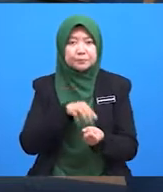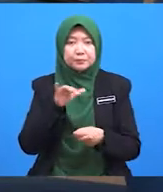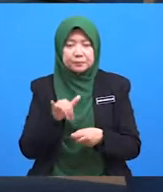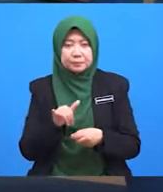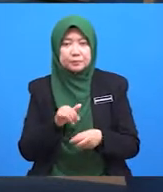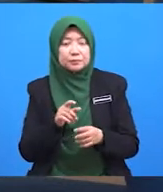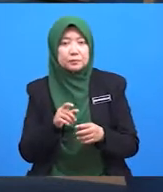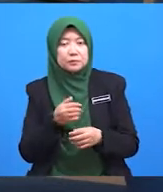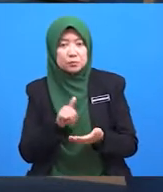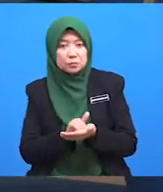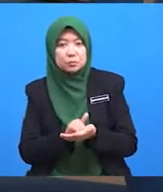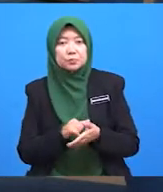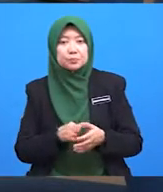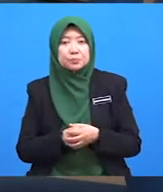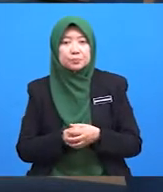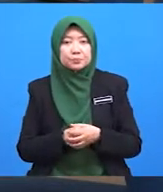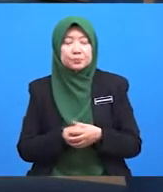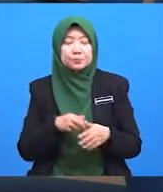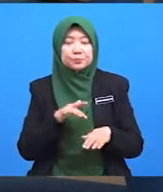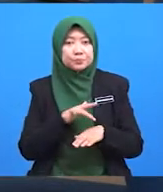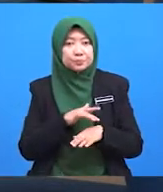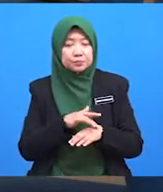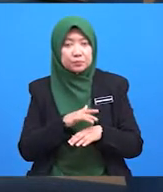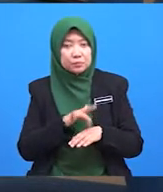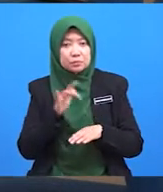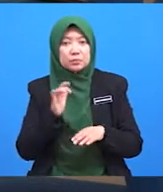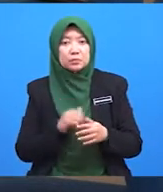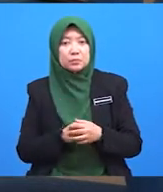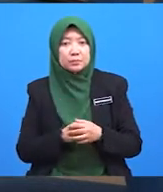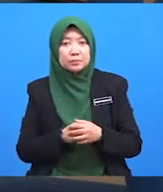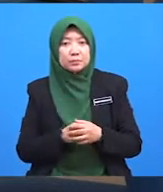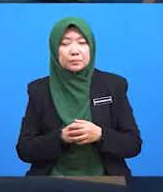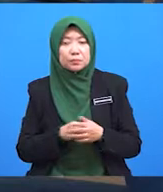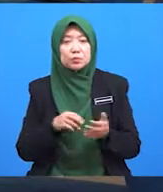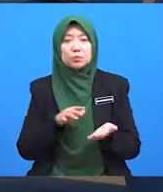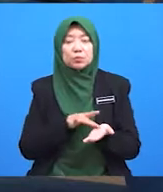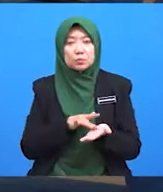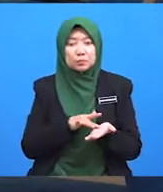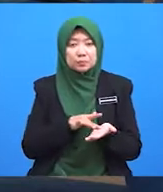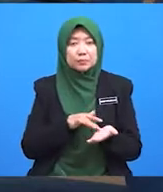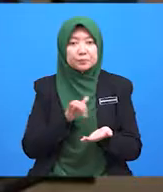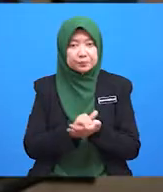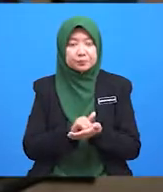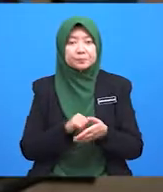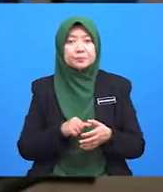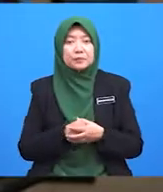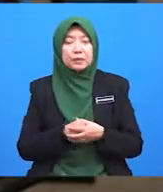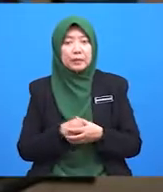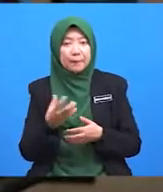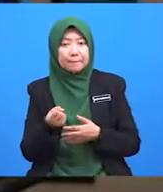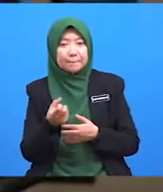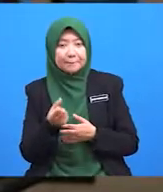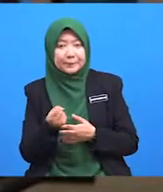berkenaan. Pastikan sentuhan dan aplikasi penuh kepada ubat yang berkenaan.